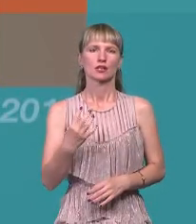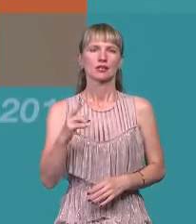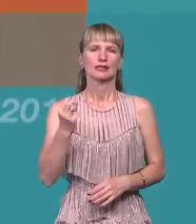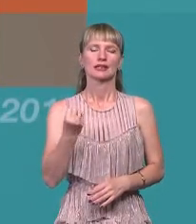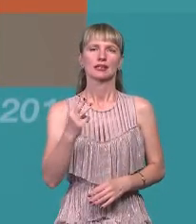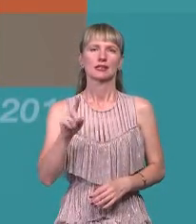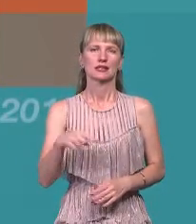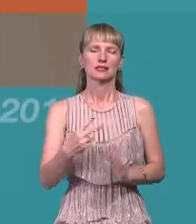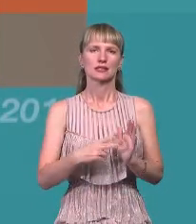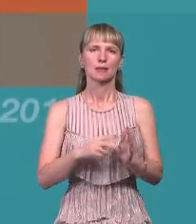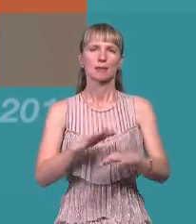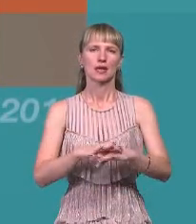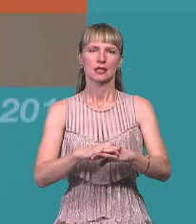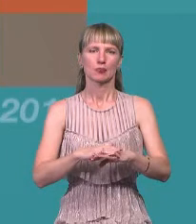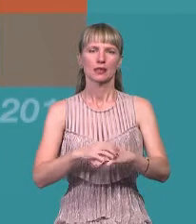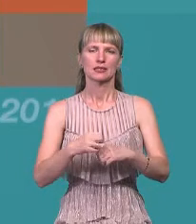13,28%. Математика